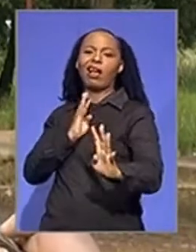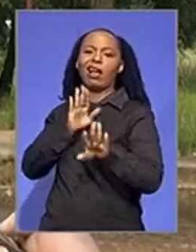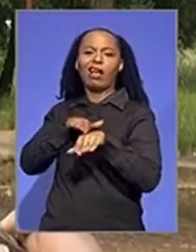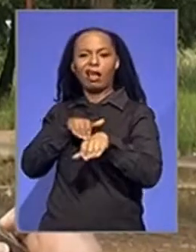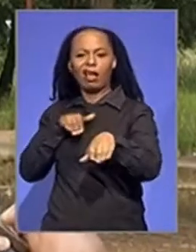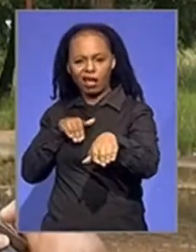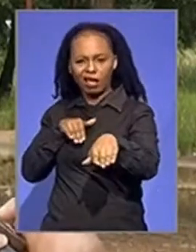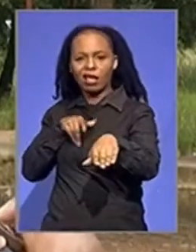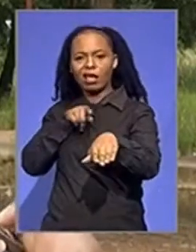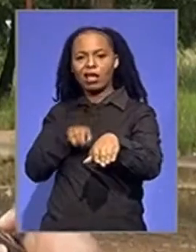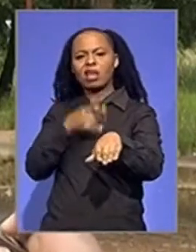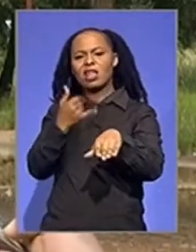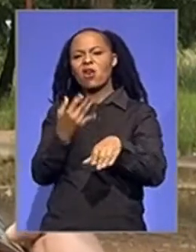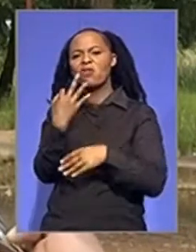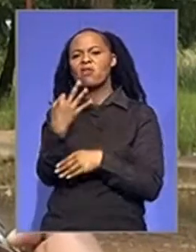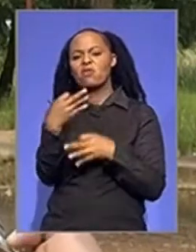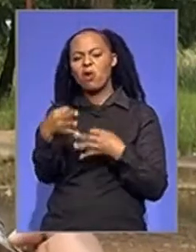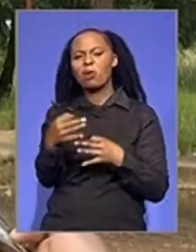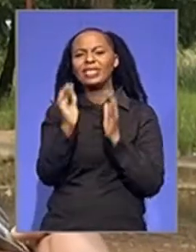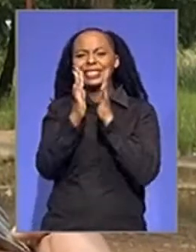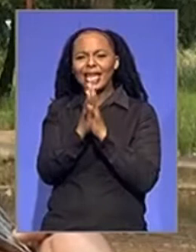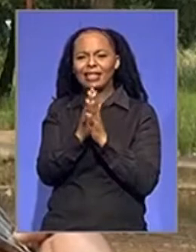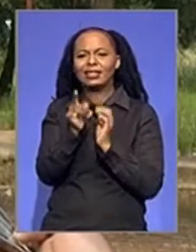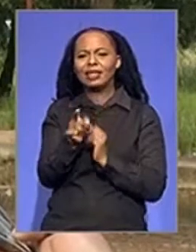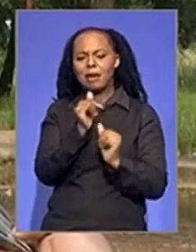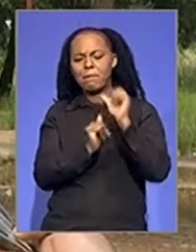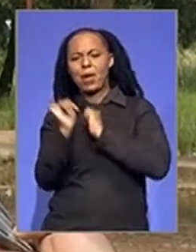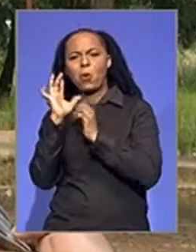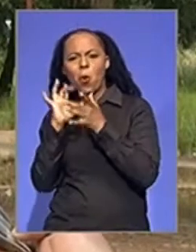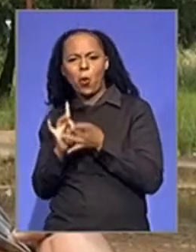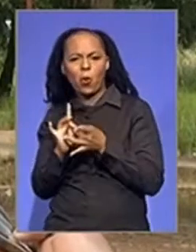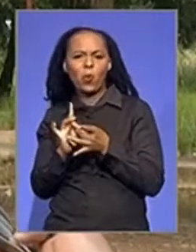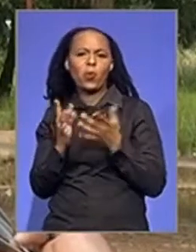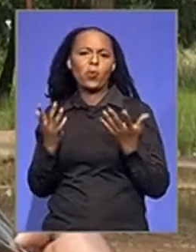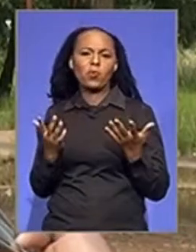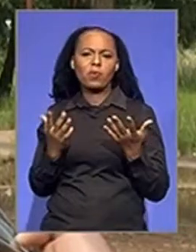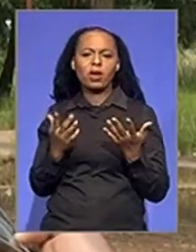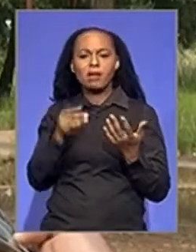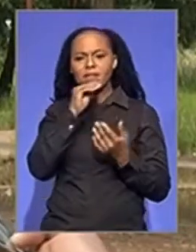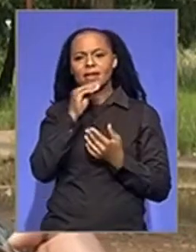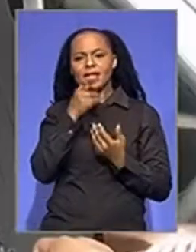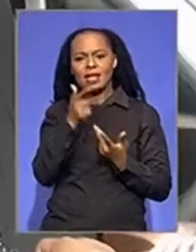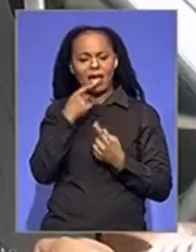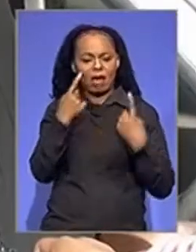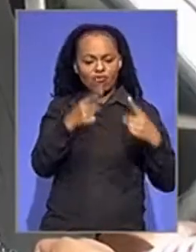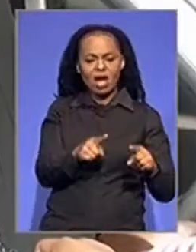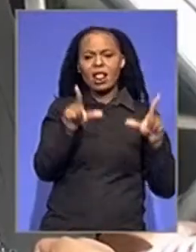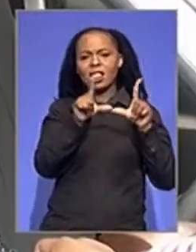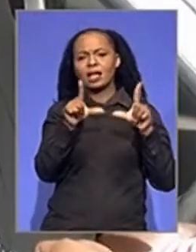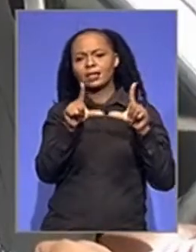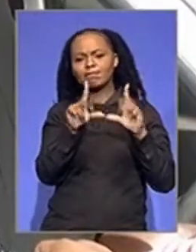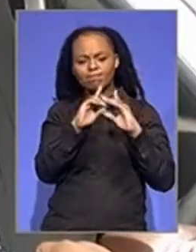o fihla monana ho ntshiwa bo fomo tse 10 tlamehile le kgutlele hae hape and ba bang ba rona re dula hole le monana Mario